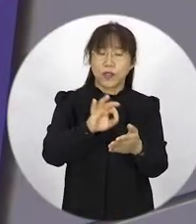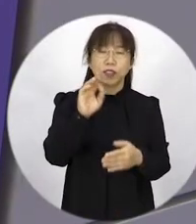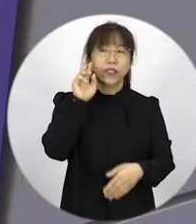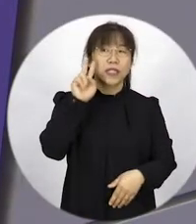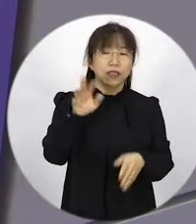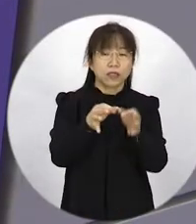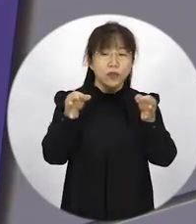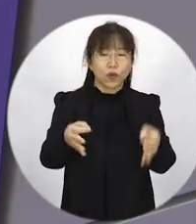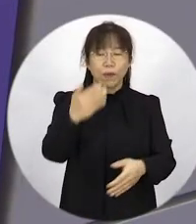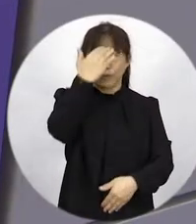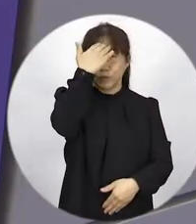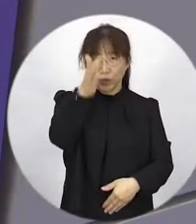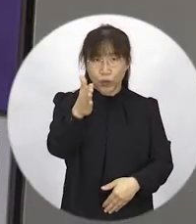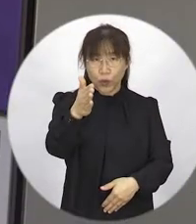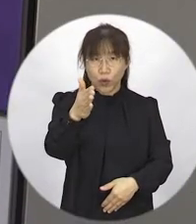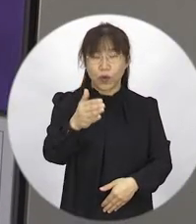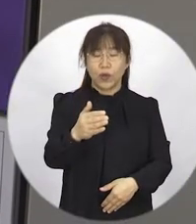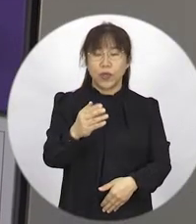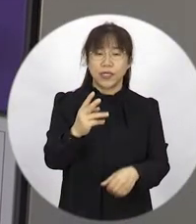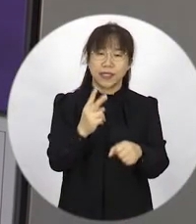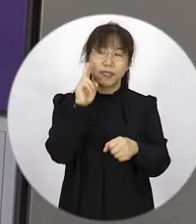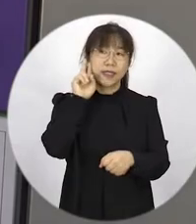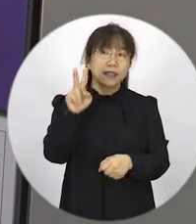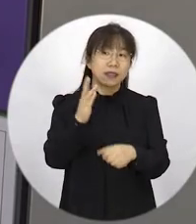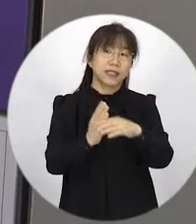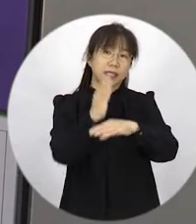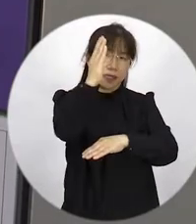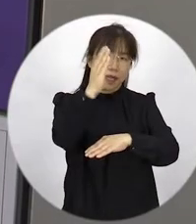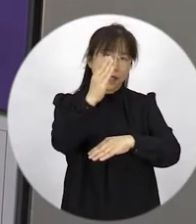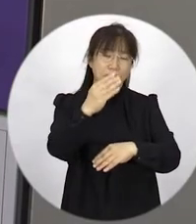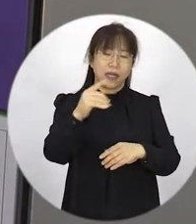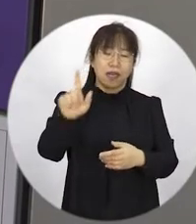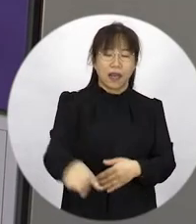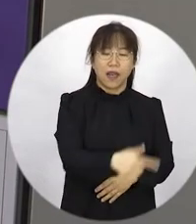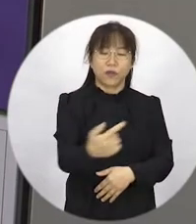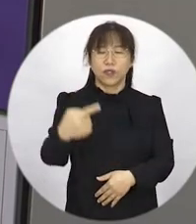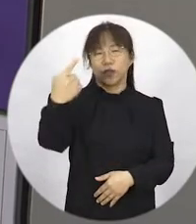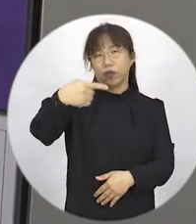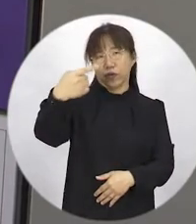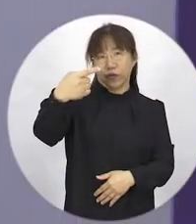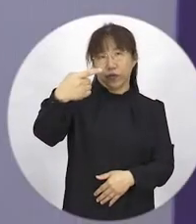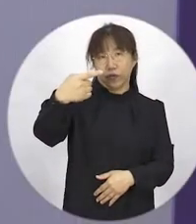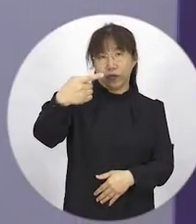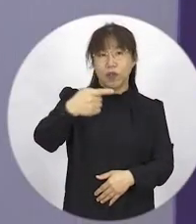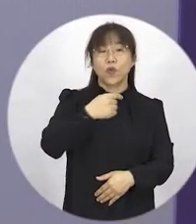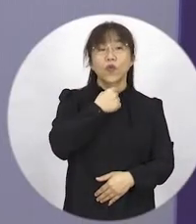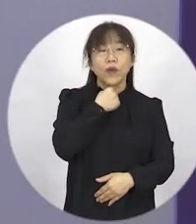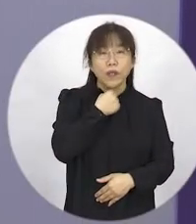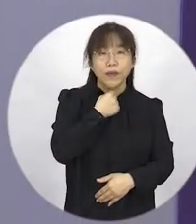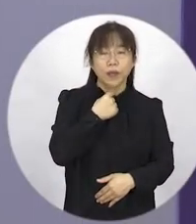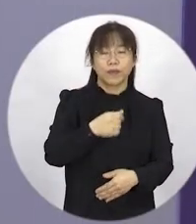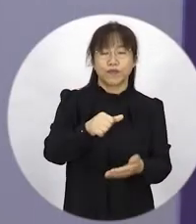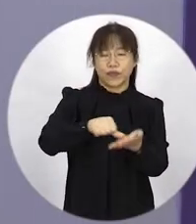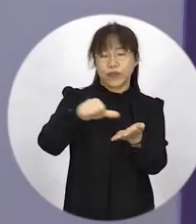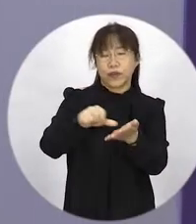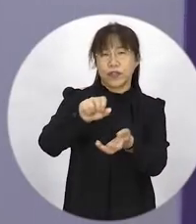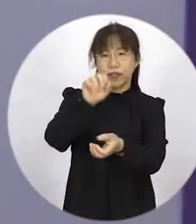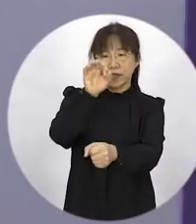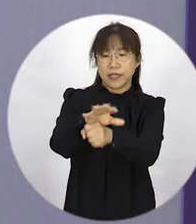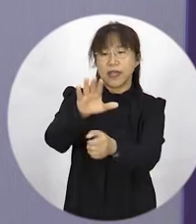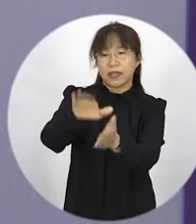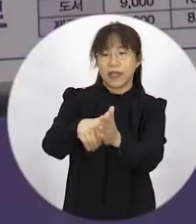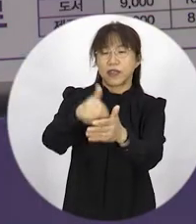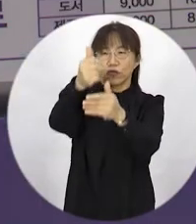무료며 48시간이 초과되면 하루에 1,000원씩 부과됩니다. 택배 이용을 원하는 구민은 물품 구매 시